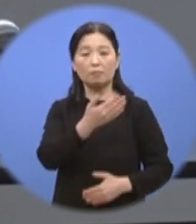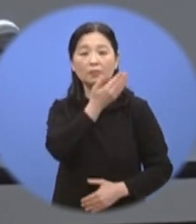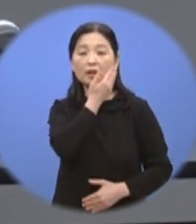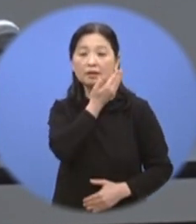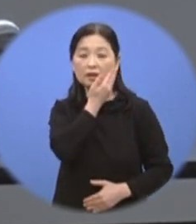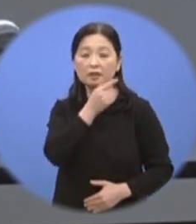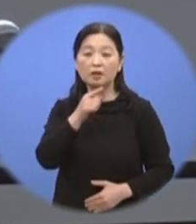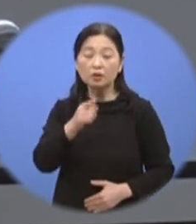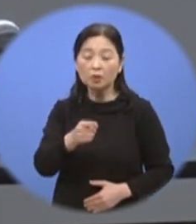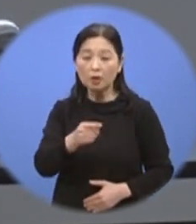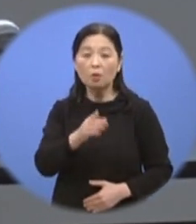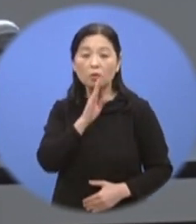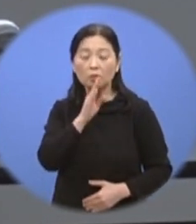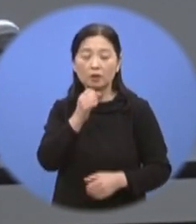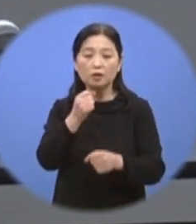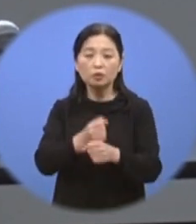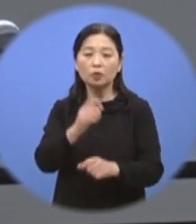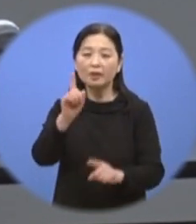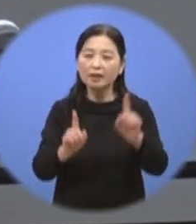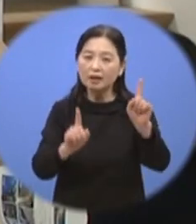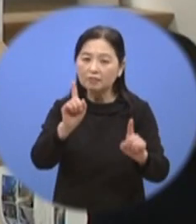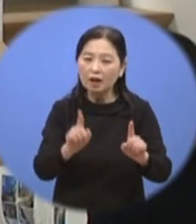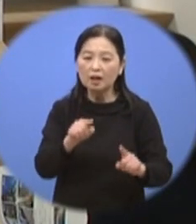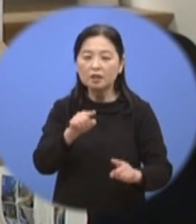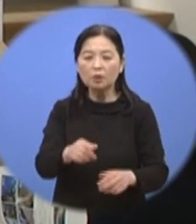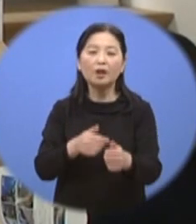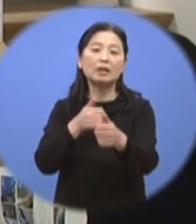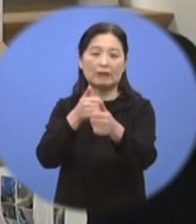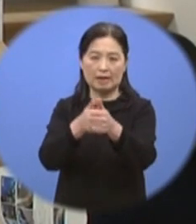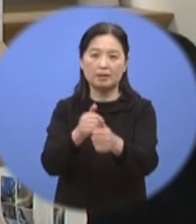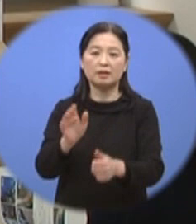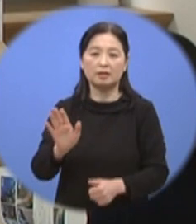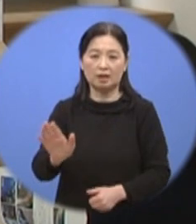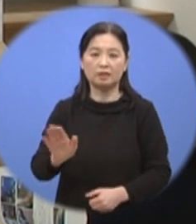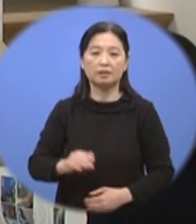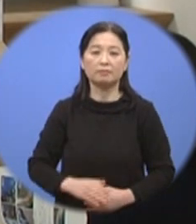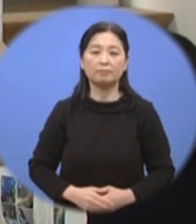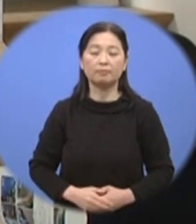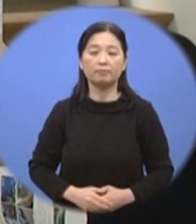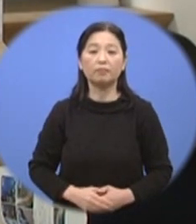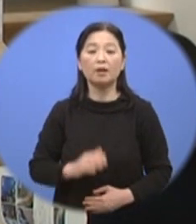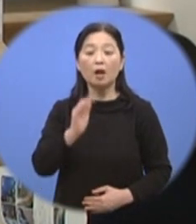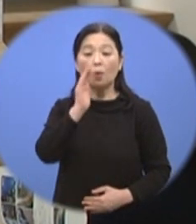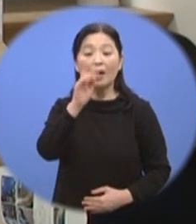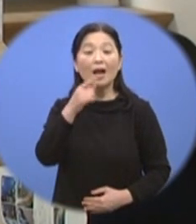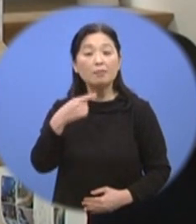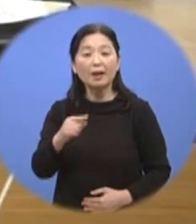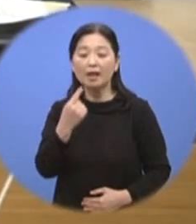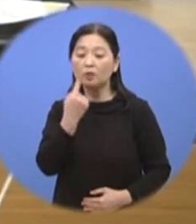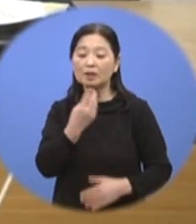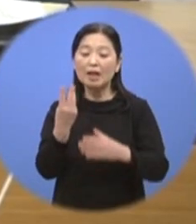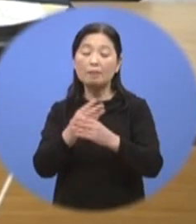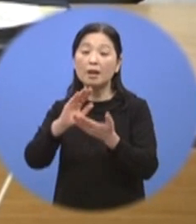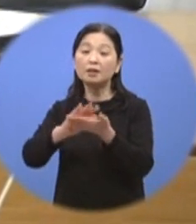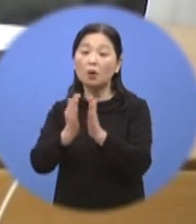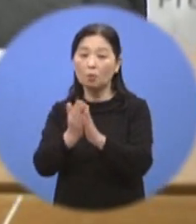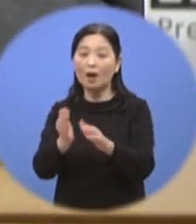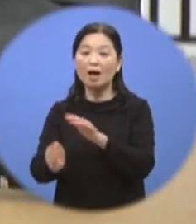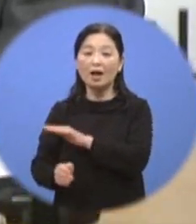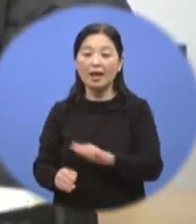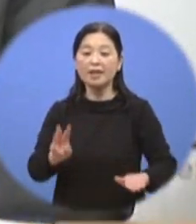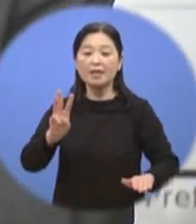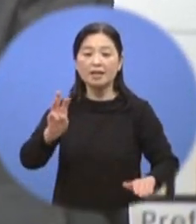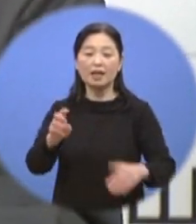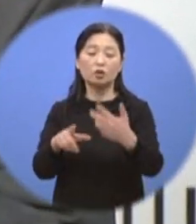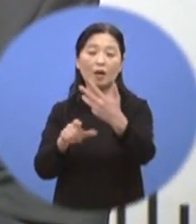作れるかこれが我々のチャレンジだと思ってください。 和歌山県と白浜町は平成30年8月